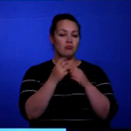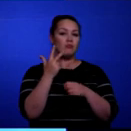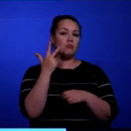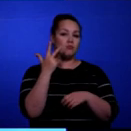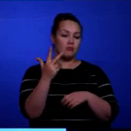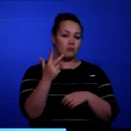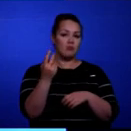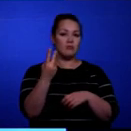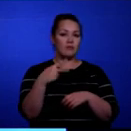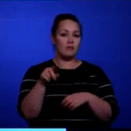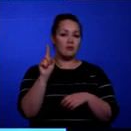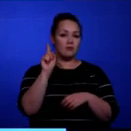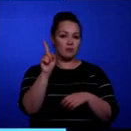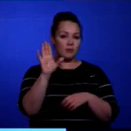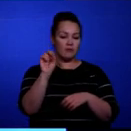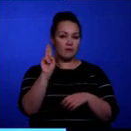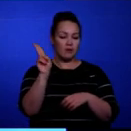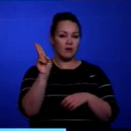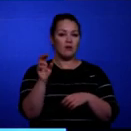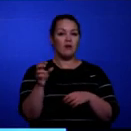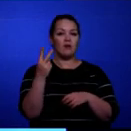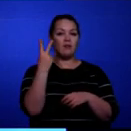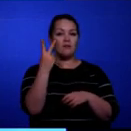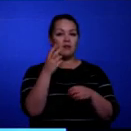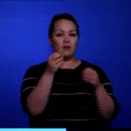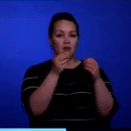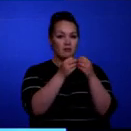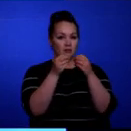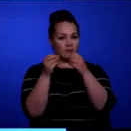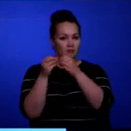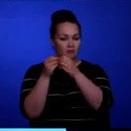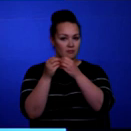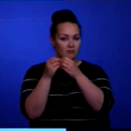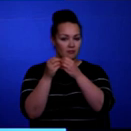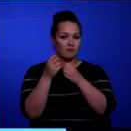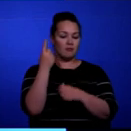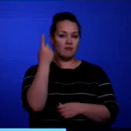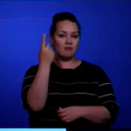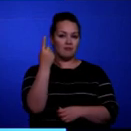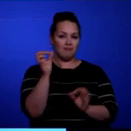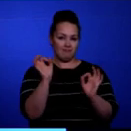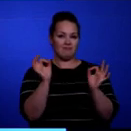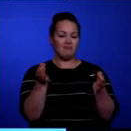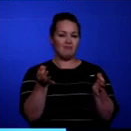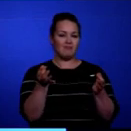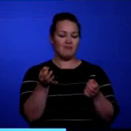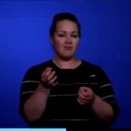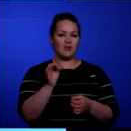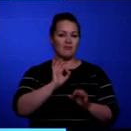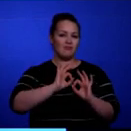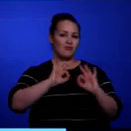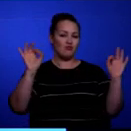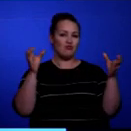первый век две десятки и единица ну что теперь правильно мы с вами отличная